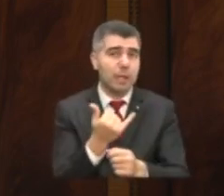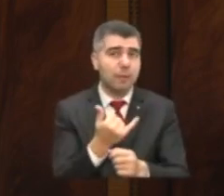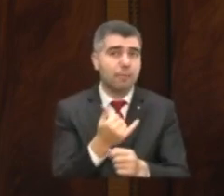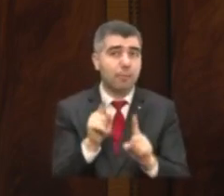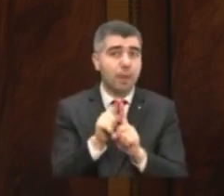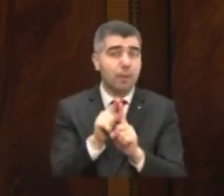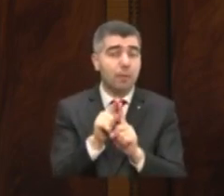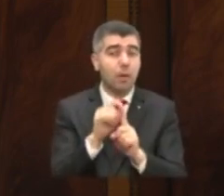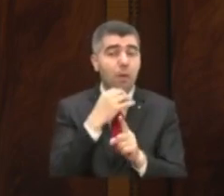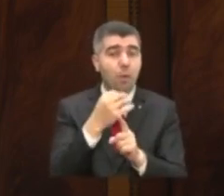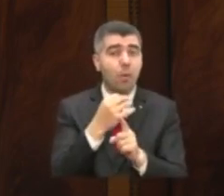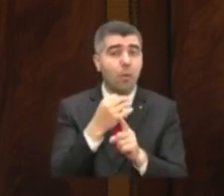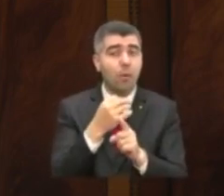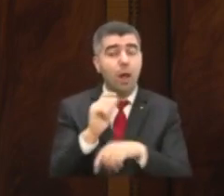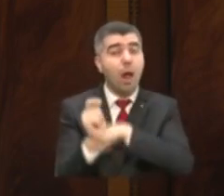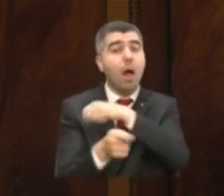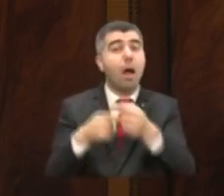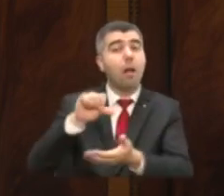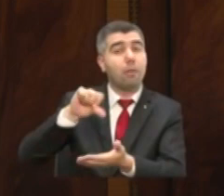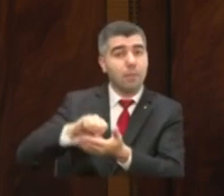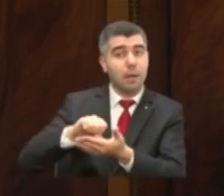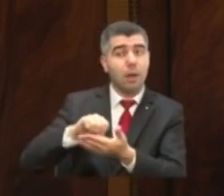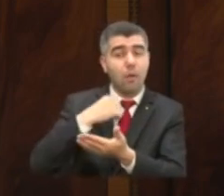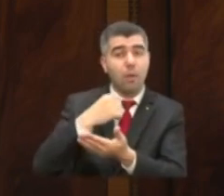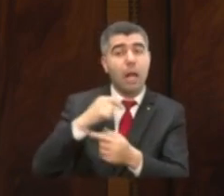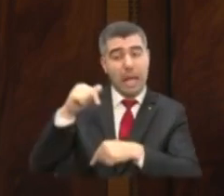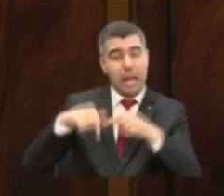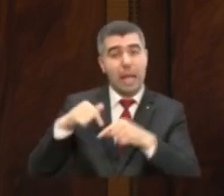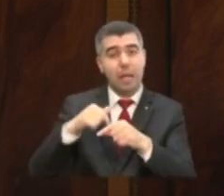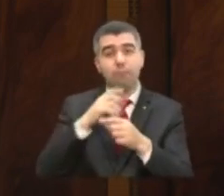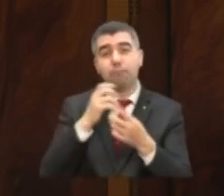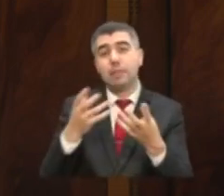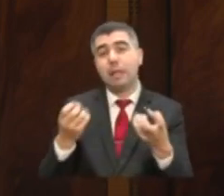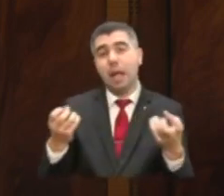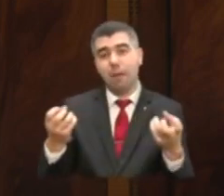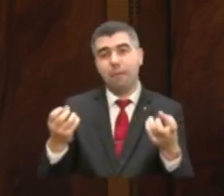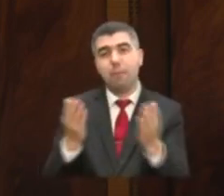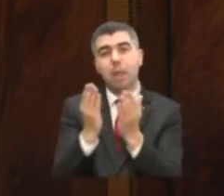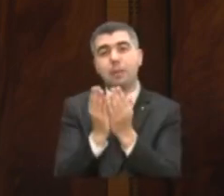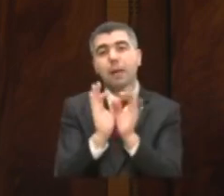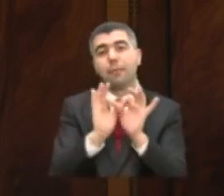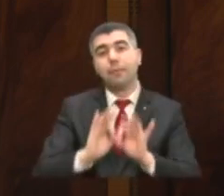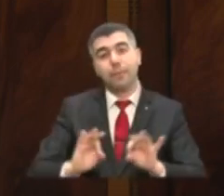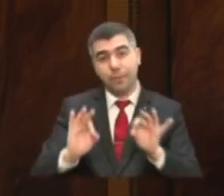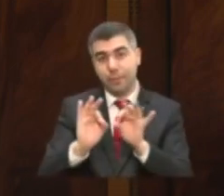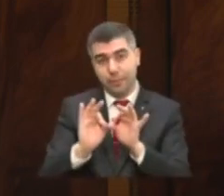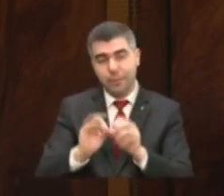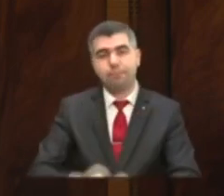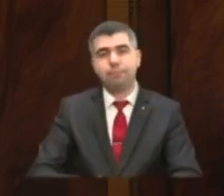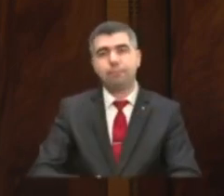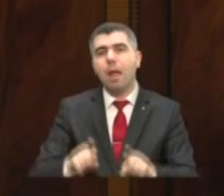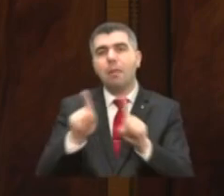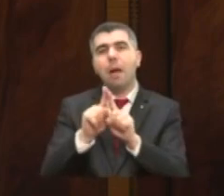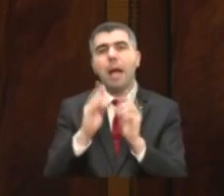التركيز بالأساس على العالم القروي حيث موجود الخصاص فعلا. بالنسبة للطلبة أنتم عارفين